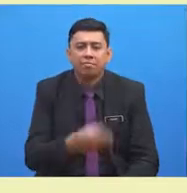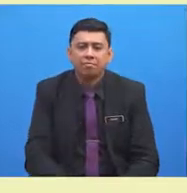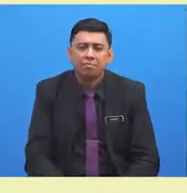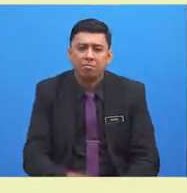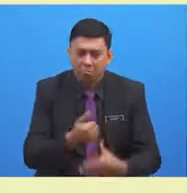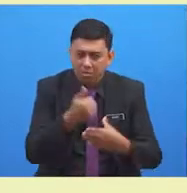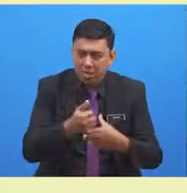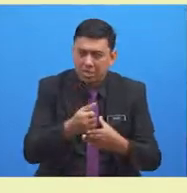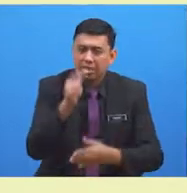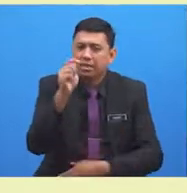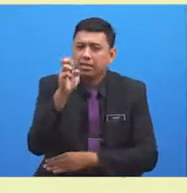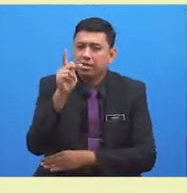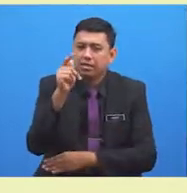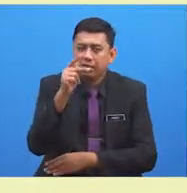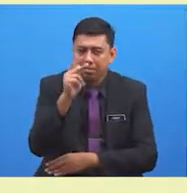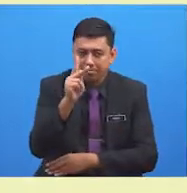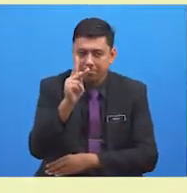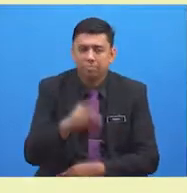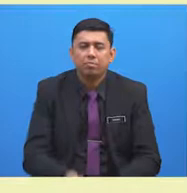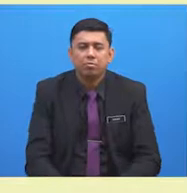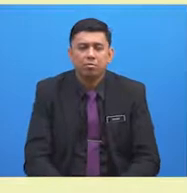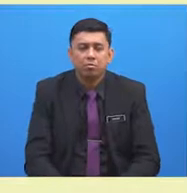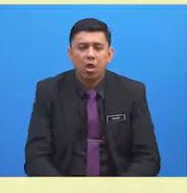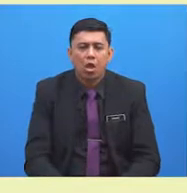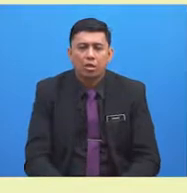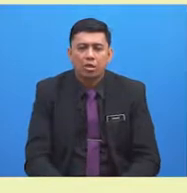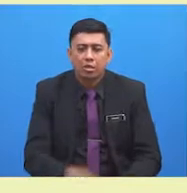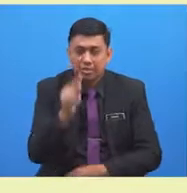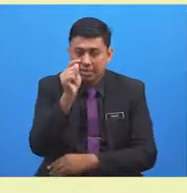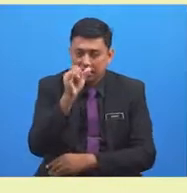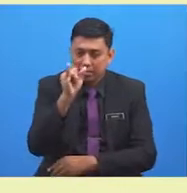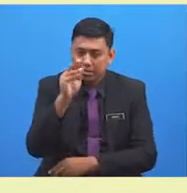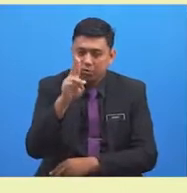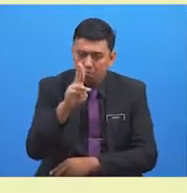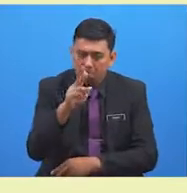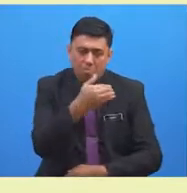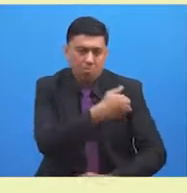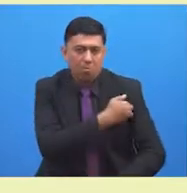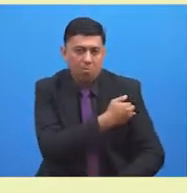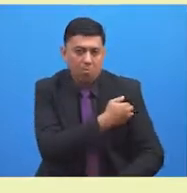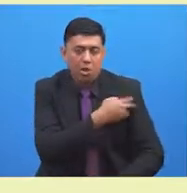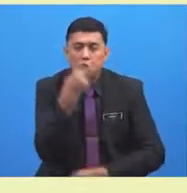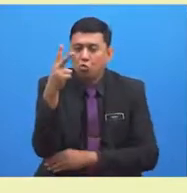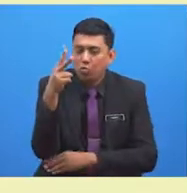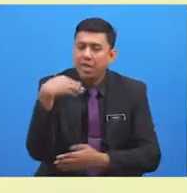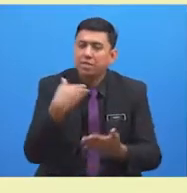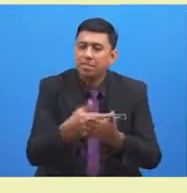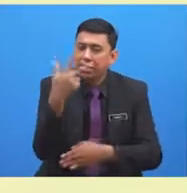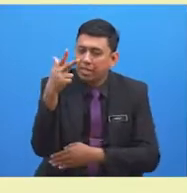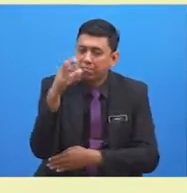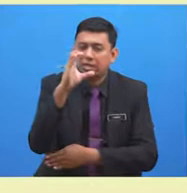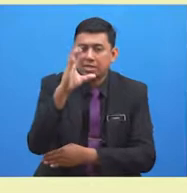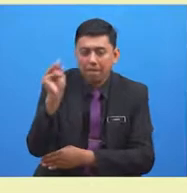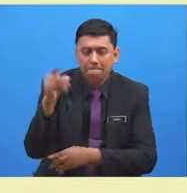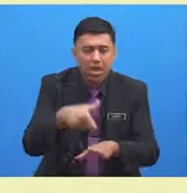Pharynx atau tekak terdiri daripada tiub berotot kira-kira 12 hingga 13 cm